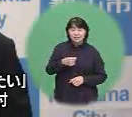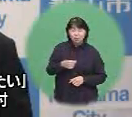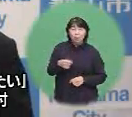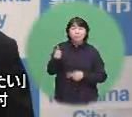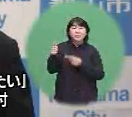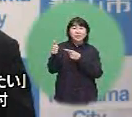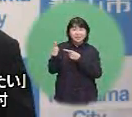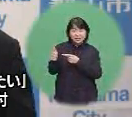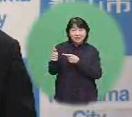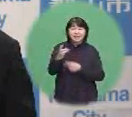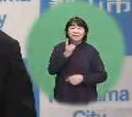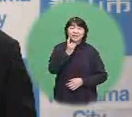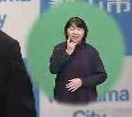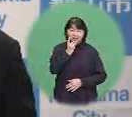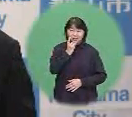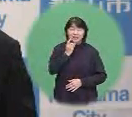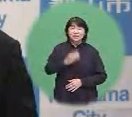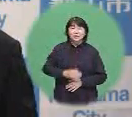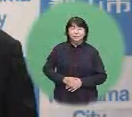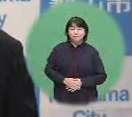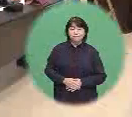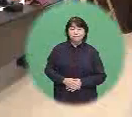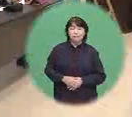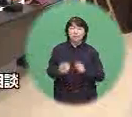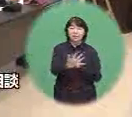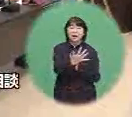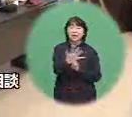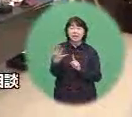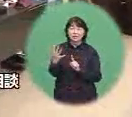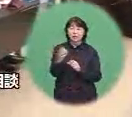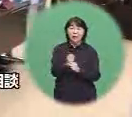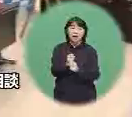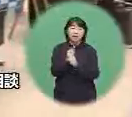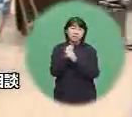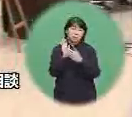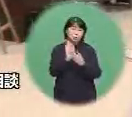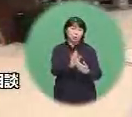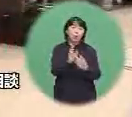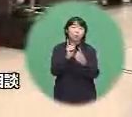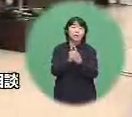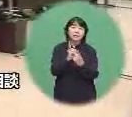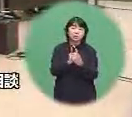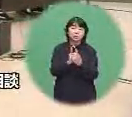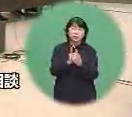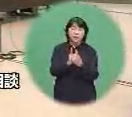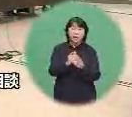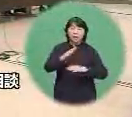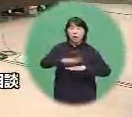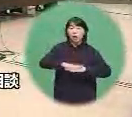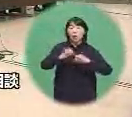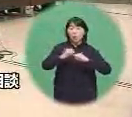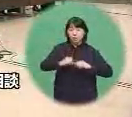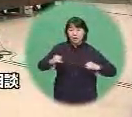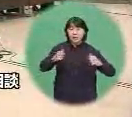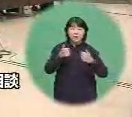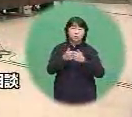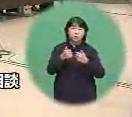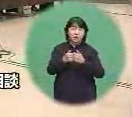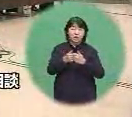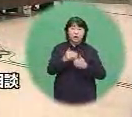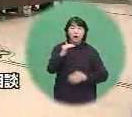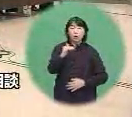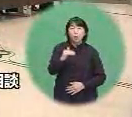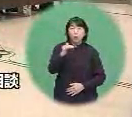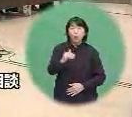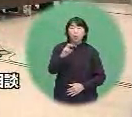待しました。会見では自殺予防対策としてオンライン相談心ぼの運